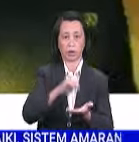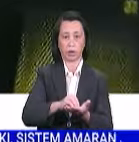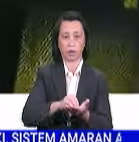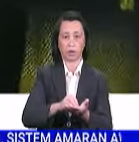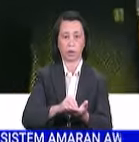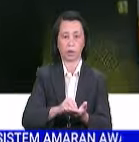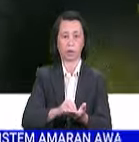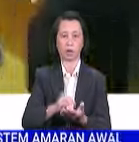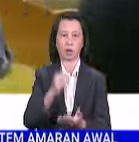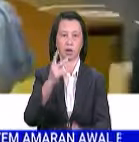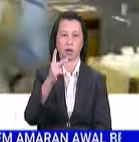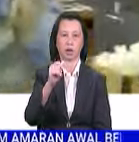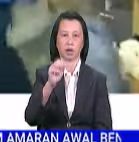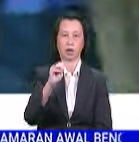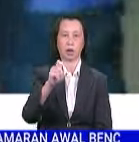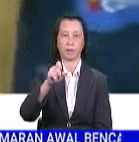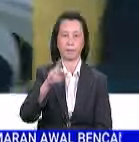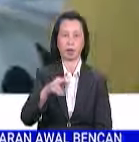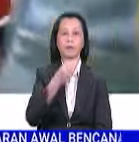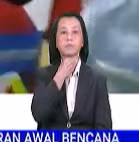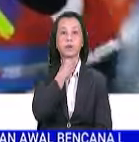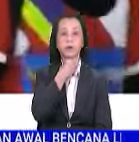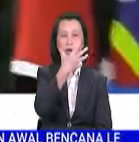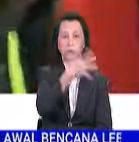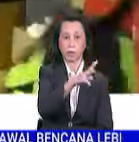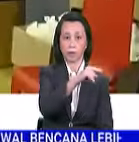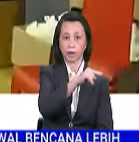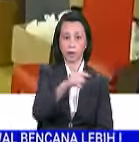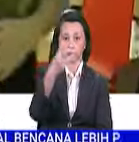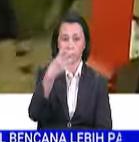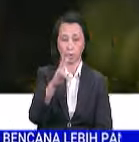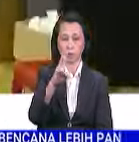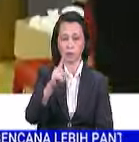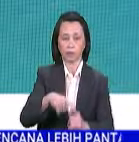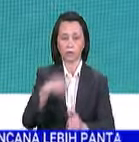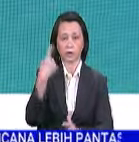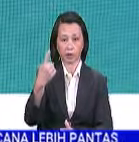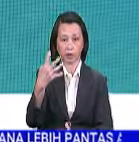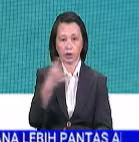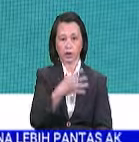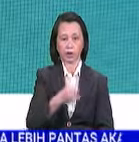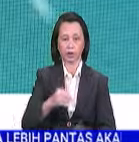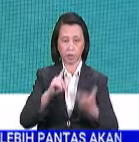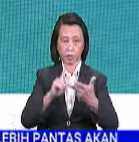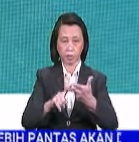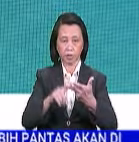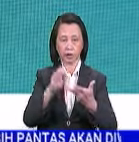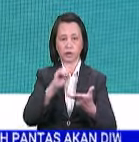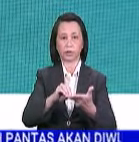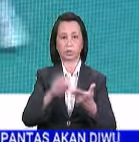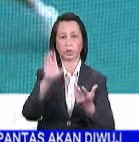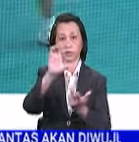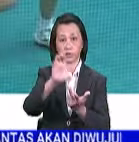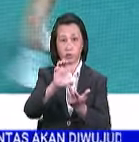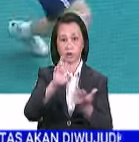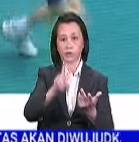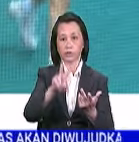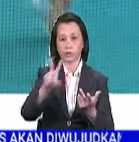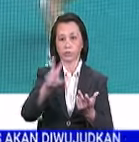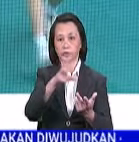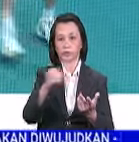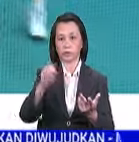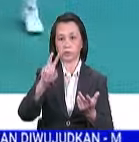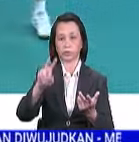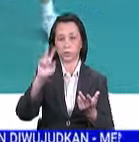Sport Arena Kampar pada 15 dan 16 Januari, manakala pusingan ketiga di Tops Arena Empire Ceras 22